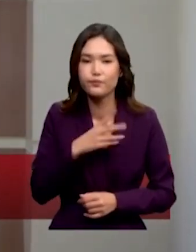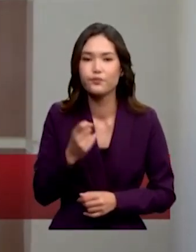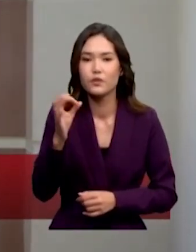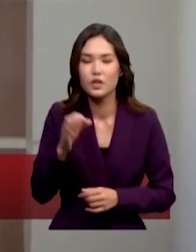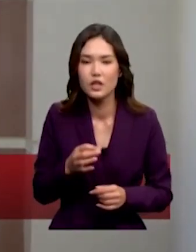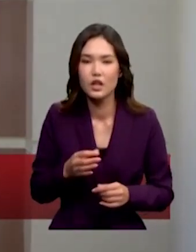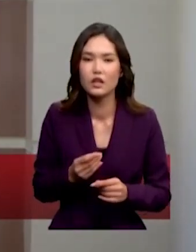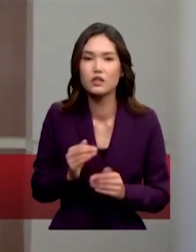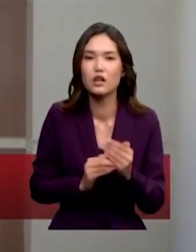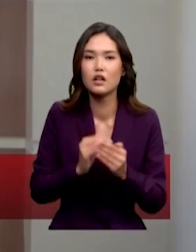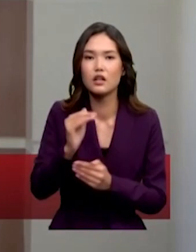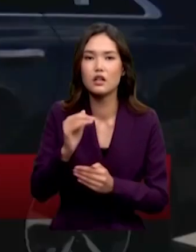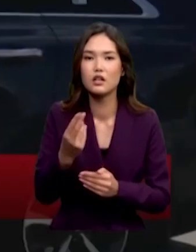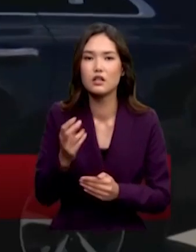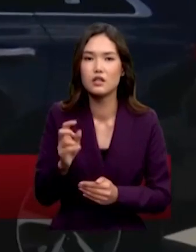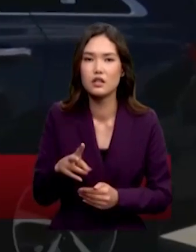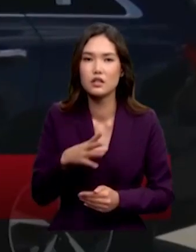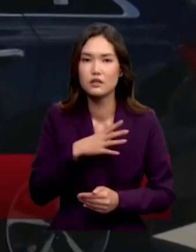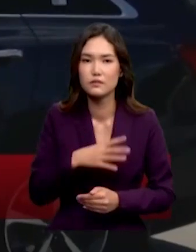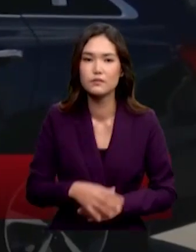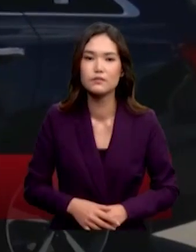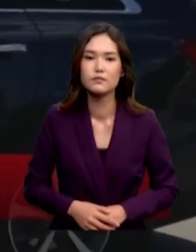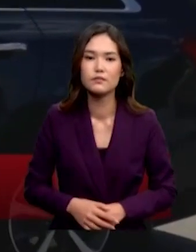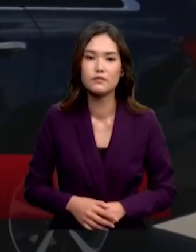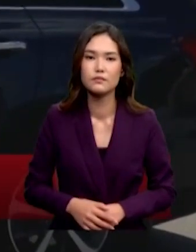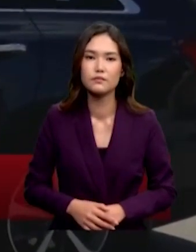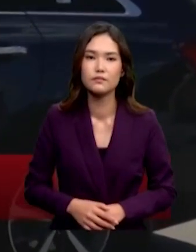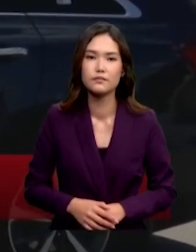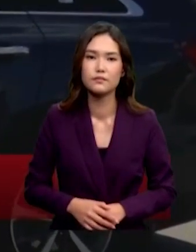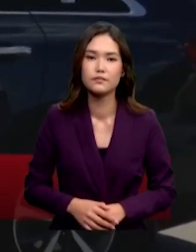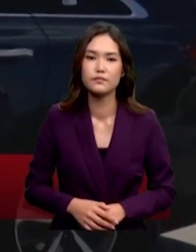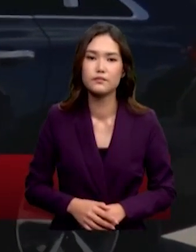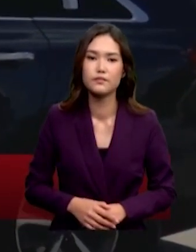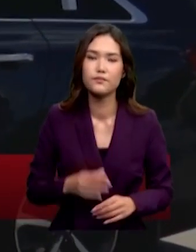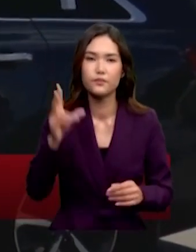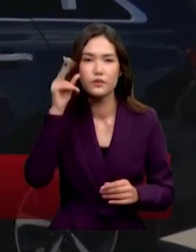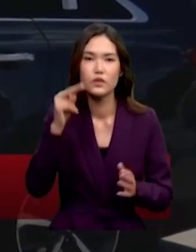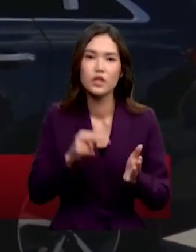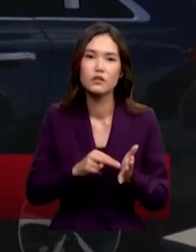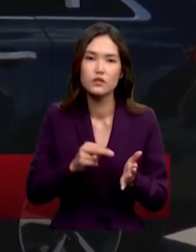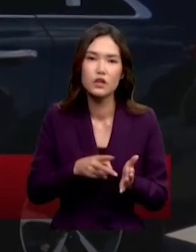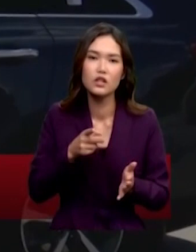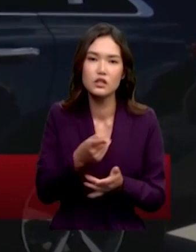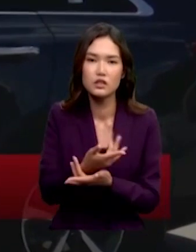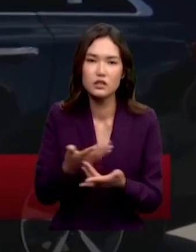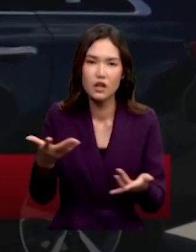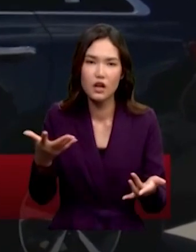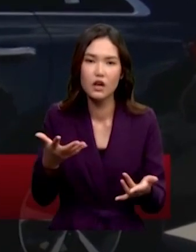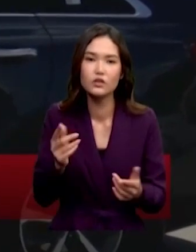из-за повышения цен. Стоило 2 с чем-то. Точно сейчас не могу сказать, а сейчас